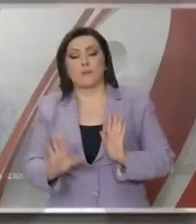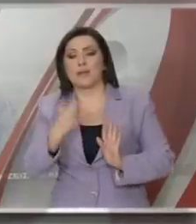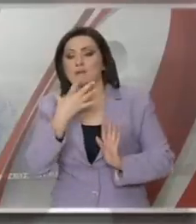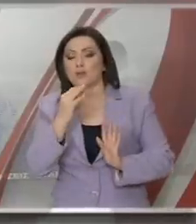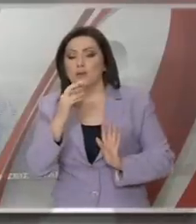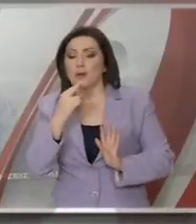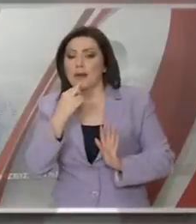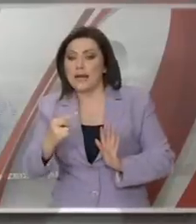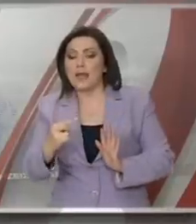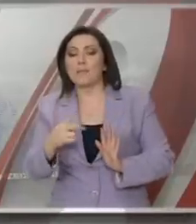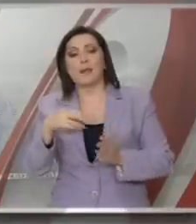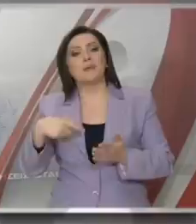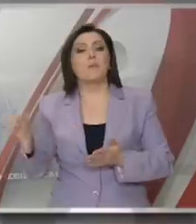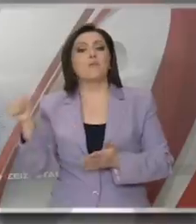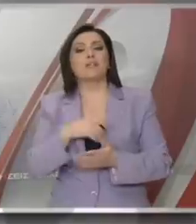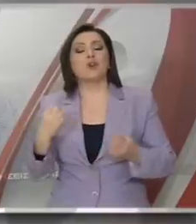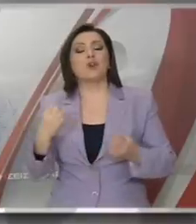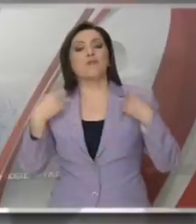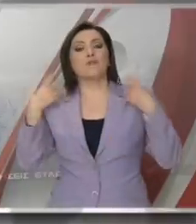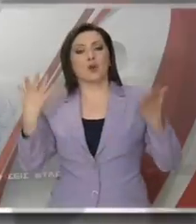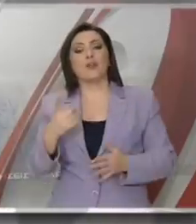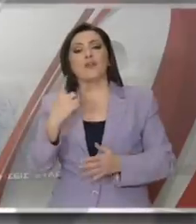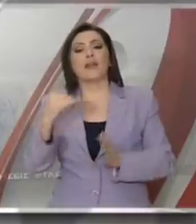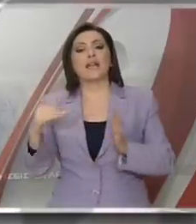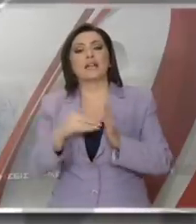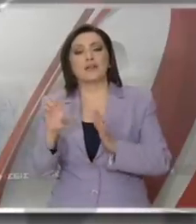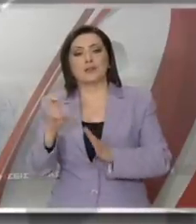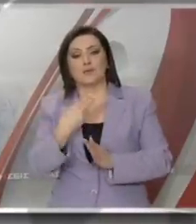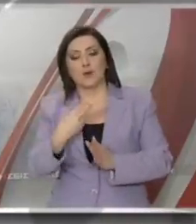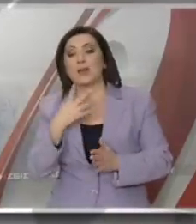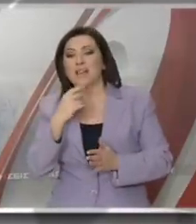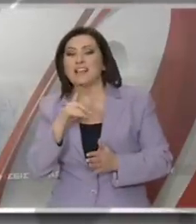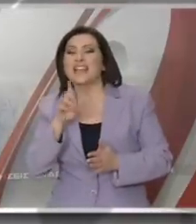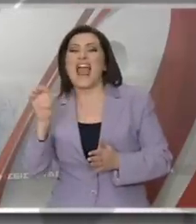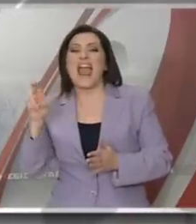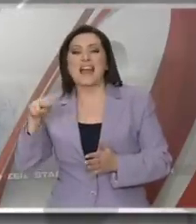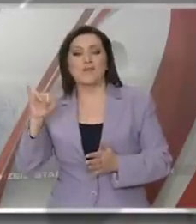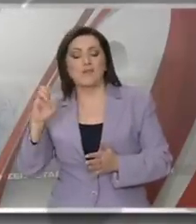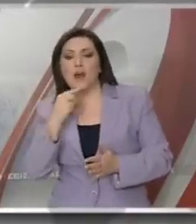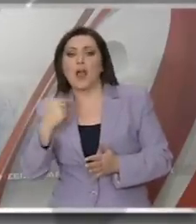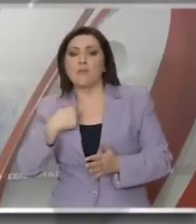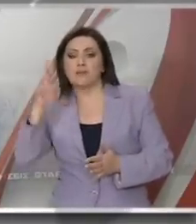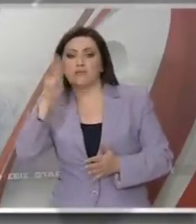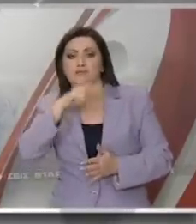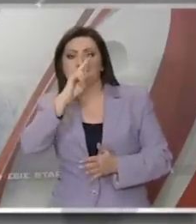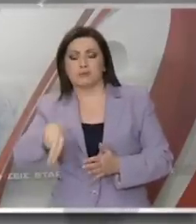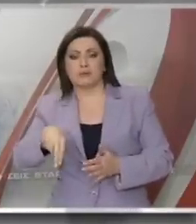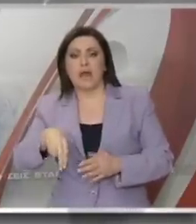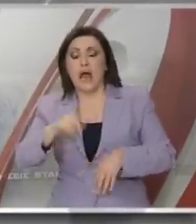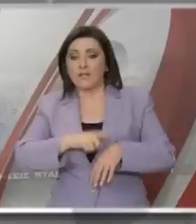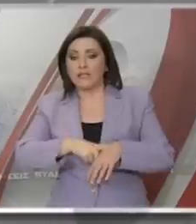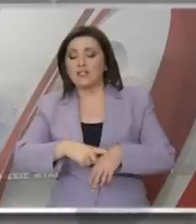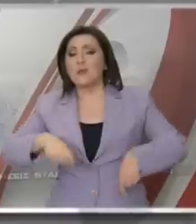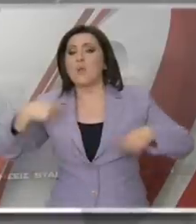επαναφέρουμε και το αφορολογήτων των 12.000€ και θα καταργήσουμε αντισυνταγματικούς φόρους όπως ο ενφια ζούμε σε μία χώρα στην οποία οι πλούσιοι και πάρα πολλοί πλούσιοι δεν